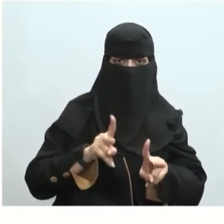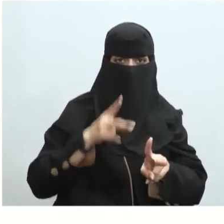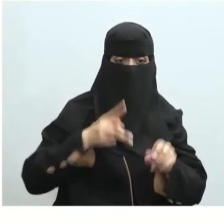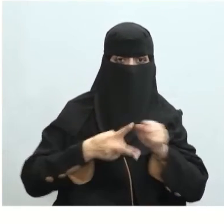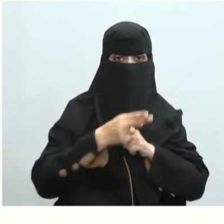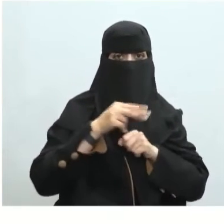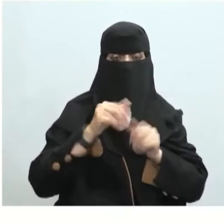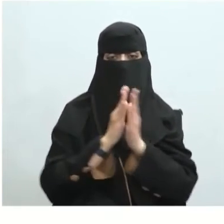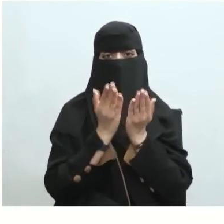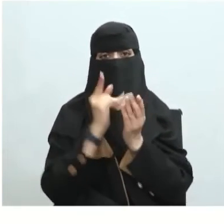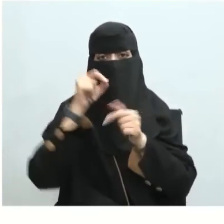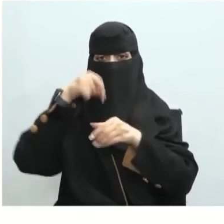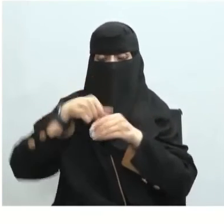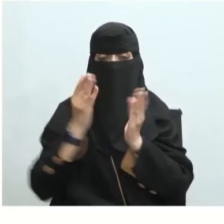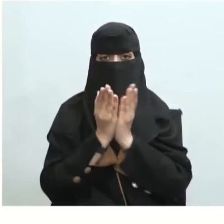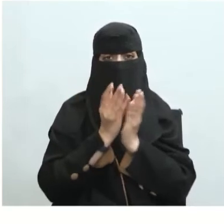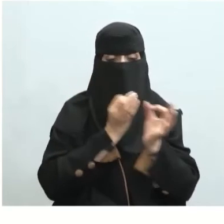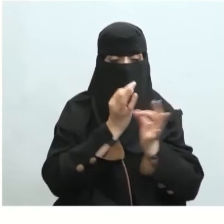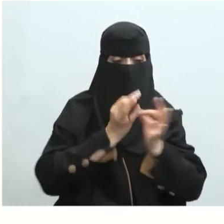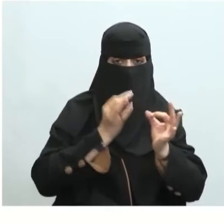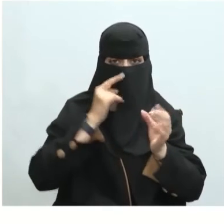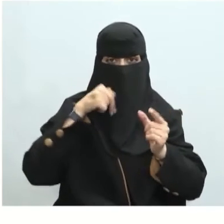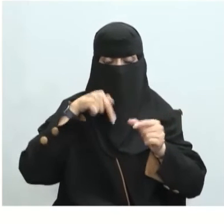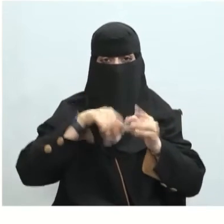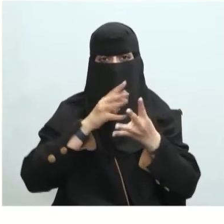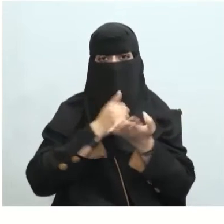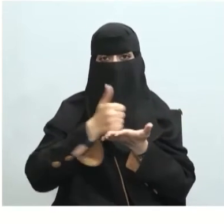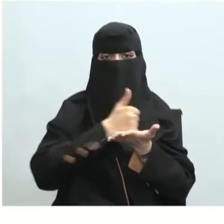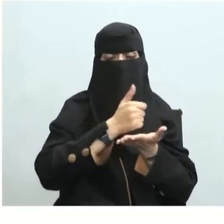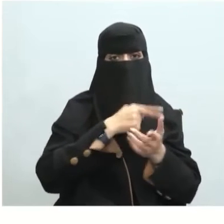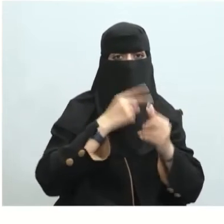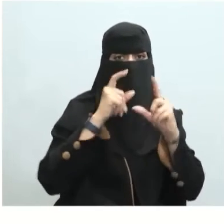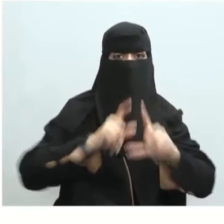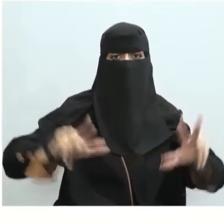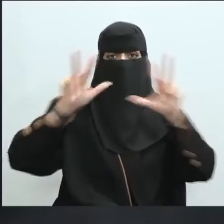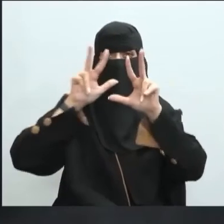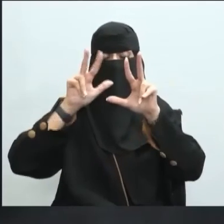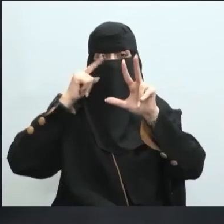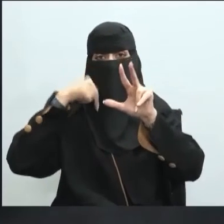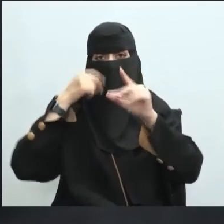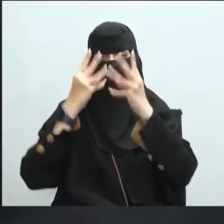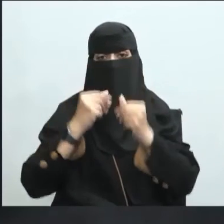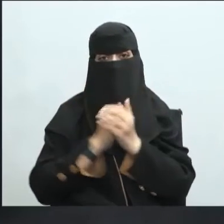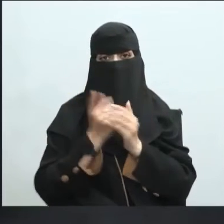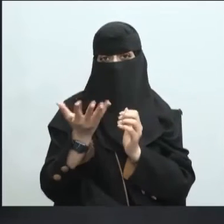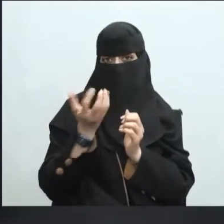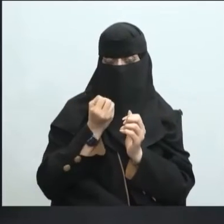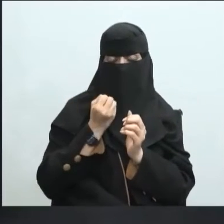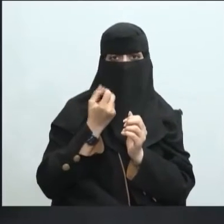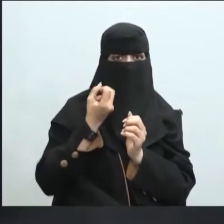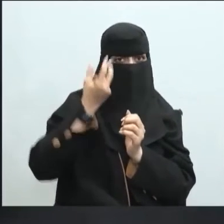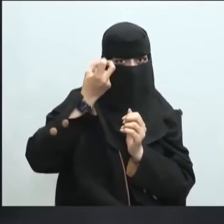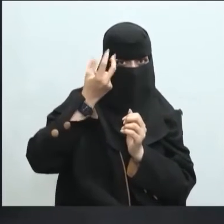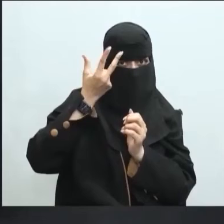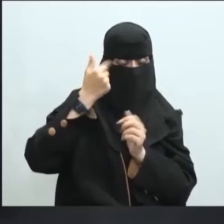بالمدرسه خطط لافكارك الرئيسه واساليب العرض المناسبه خطط ضع افكار معرض الكتاب ما